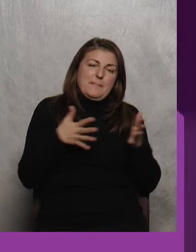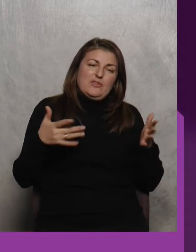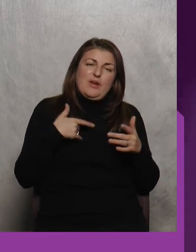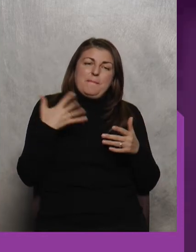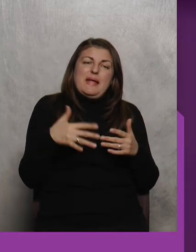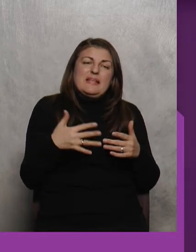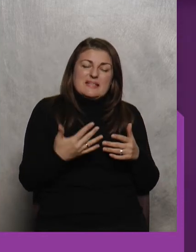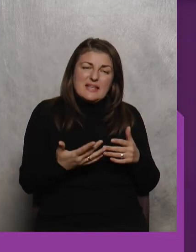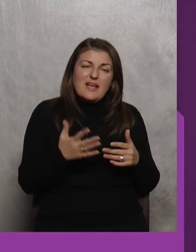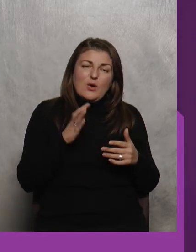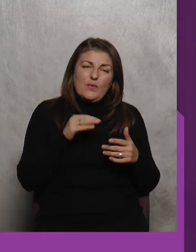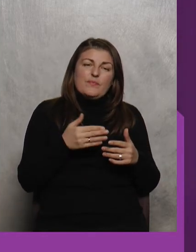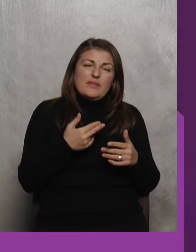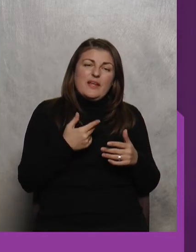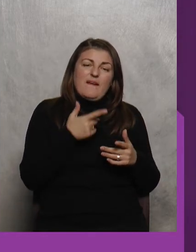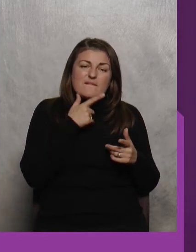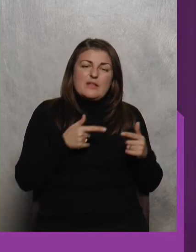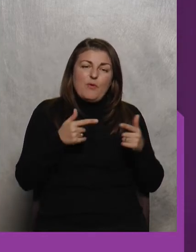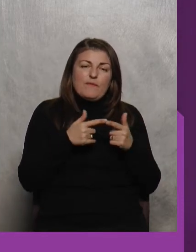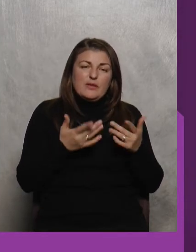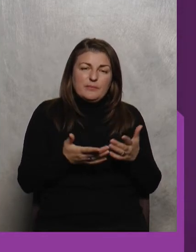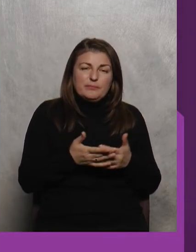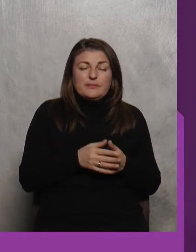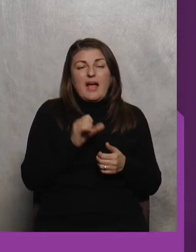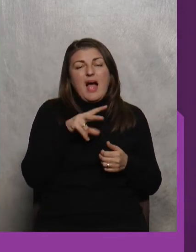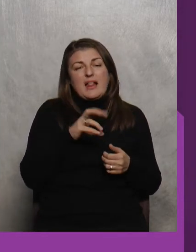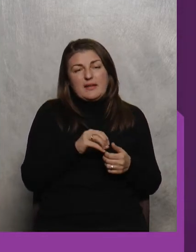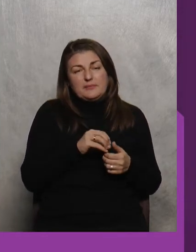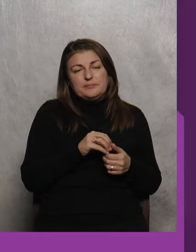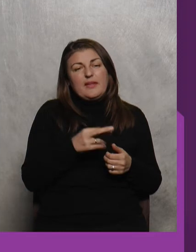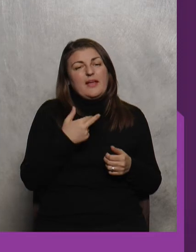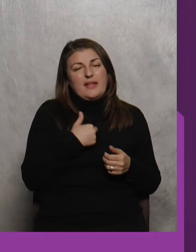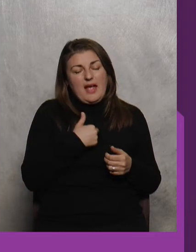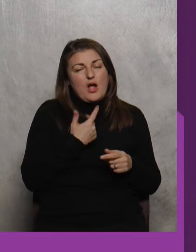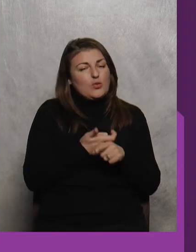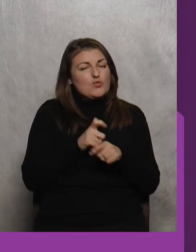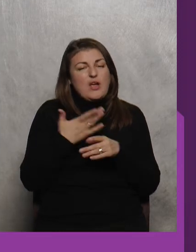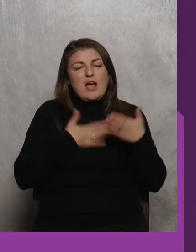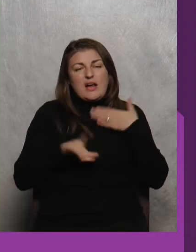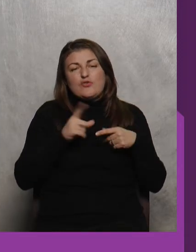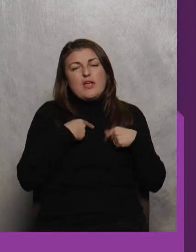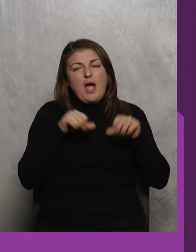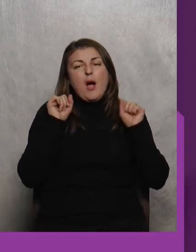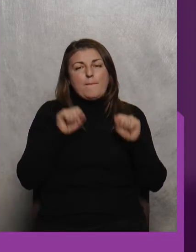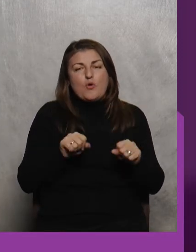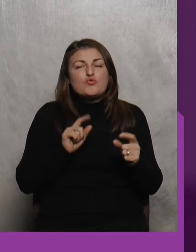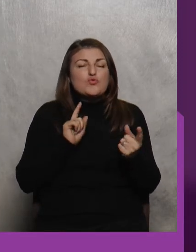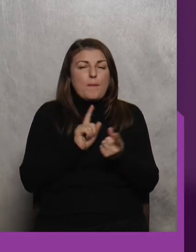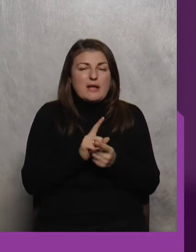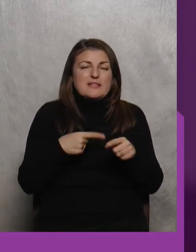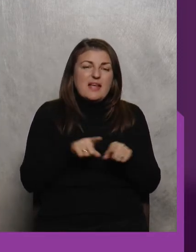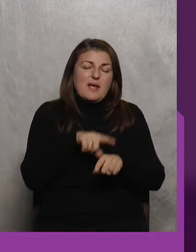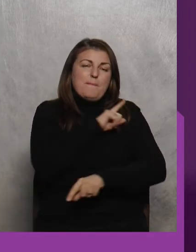50. От, відповідно, але я дуже радий, що я можу суперничити з